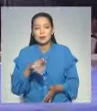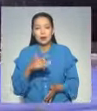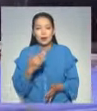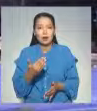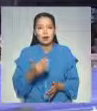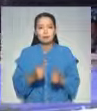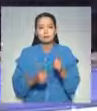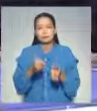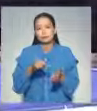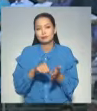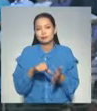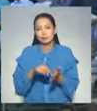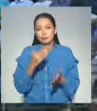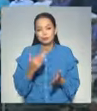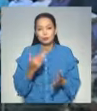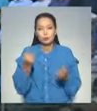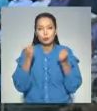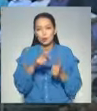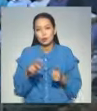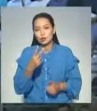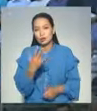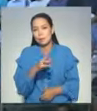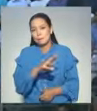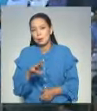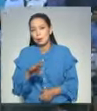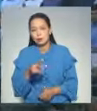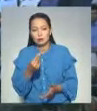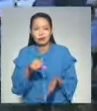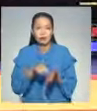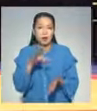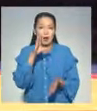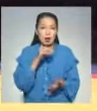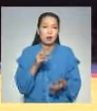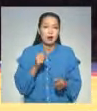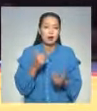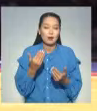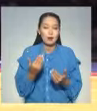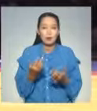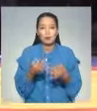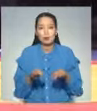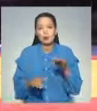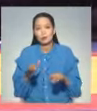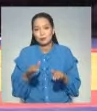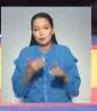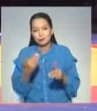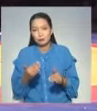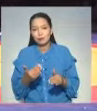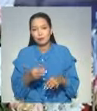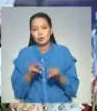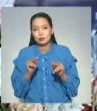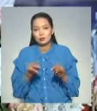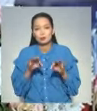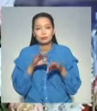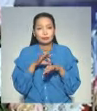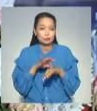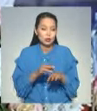тимеген палуан 25 миллион теңгені қанжығасына байлайды. Ал боз кілемдегі бәсекенің әділ өтуін 8 төреші қадағалайды.